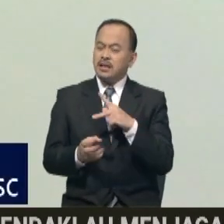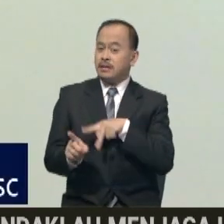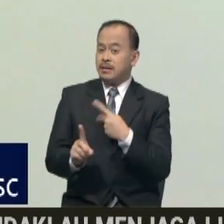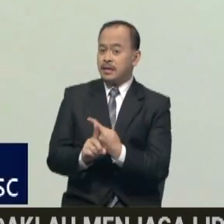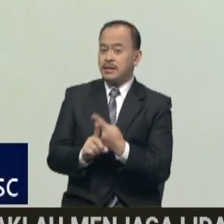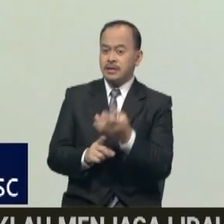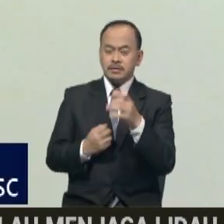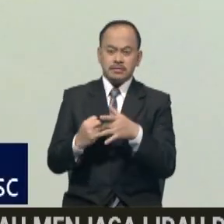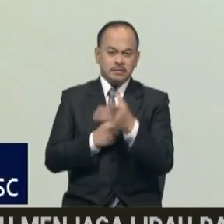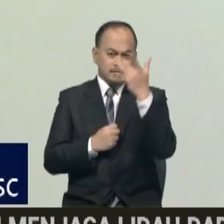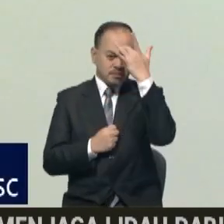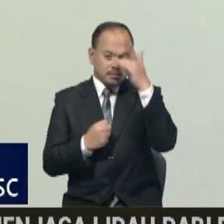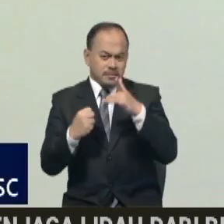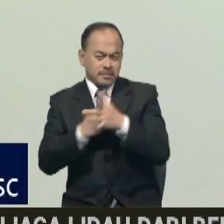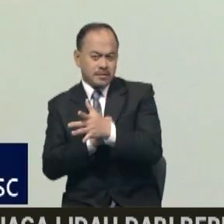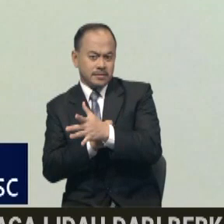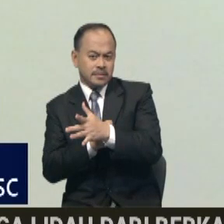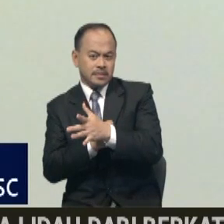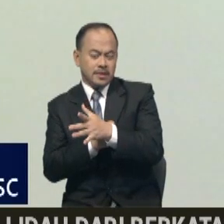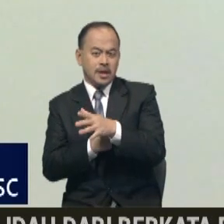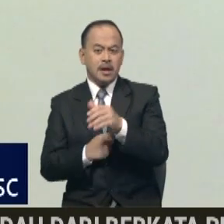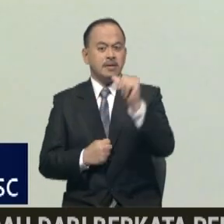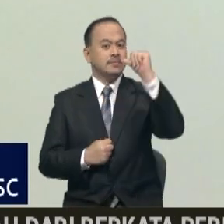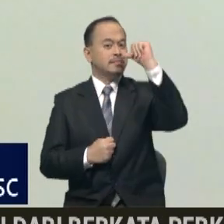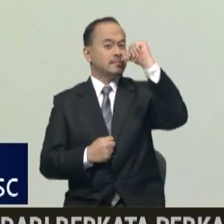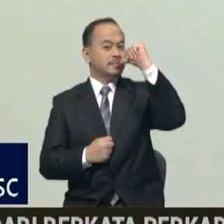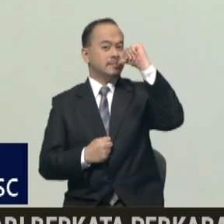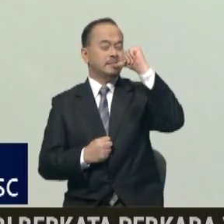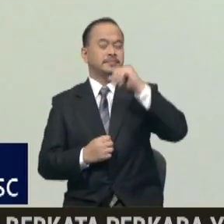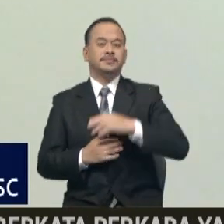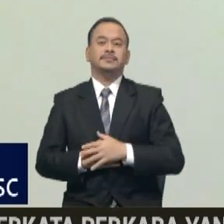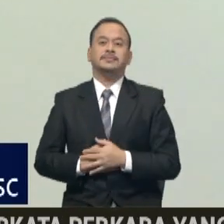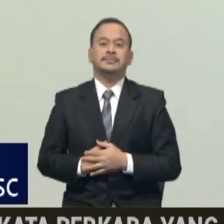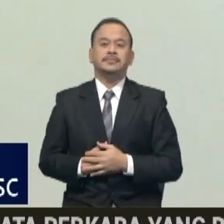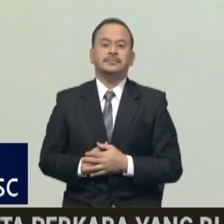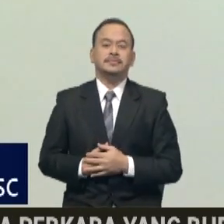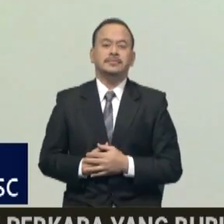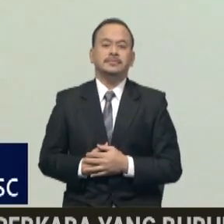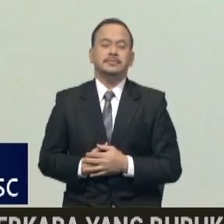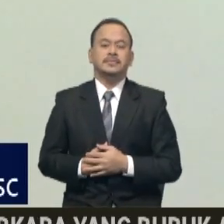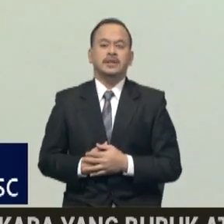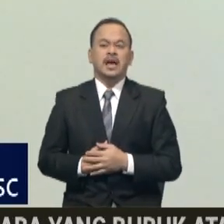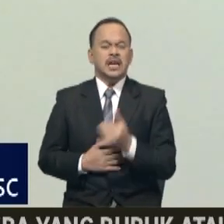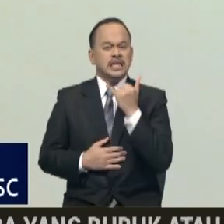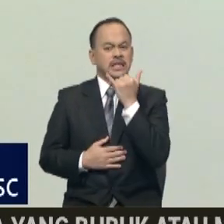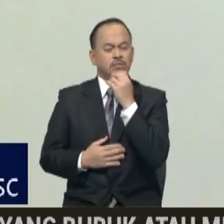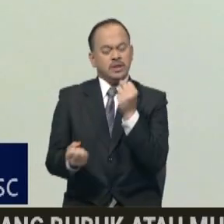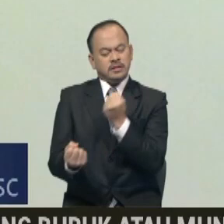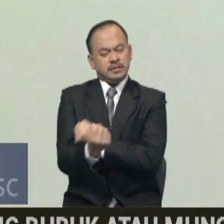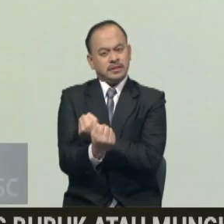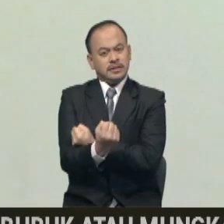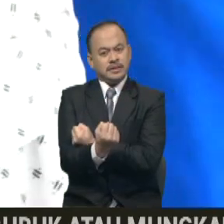merokok, alkohol dan orang yang menyalahgunakan dadah